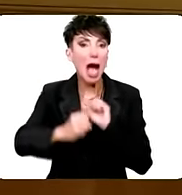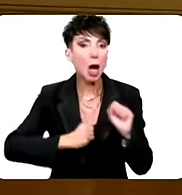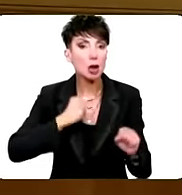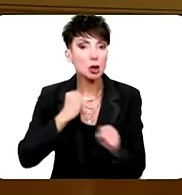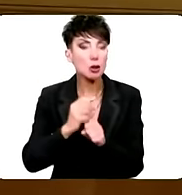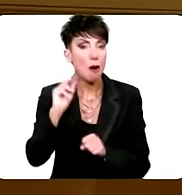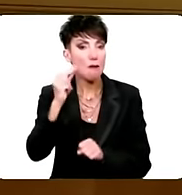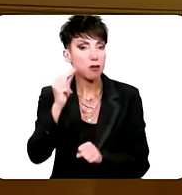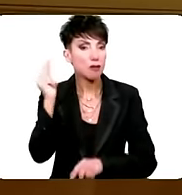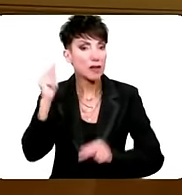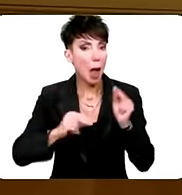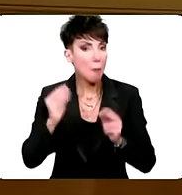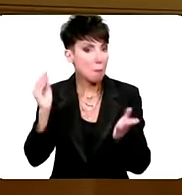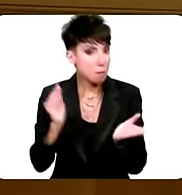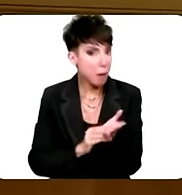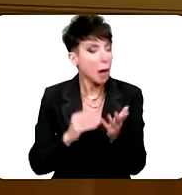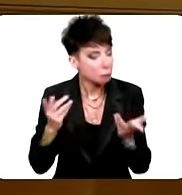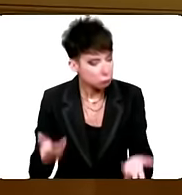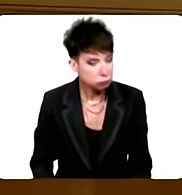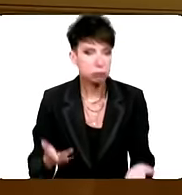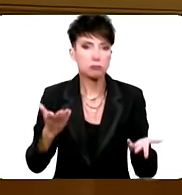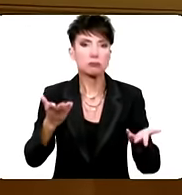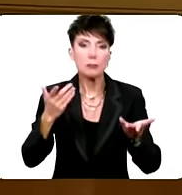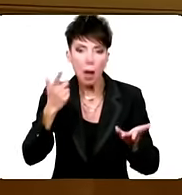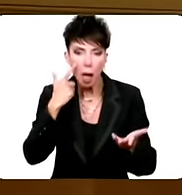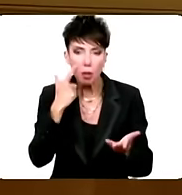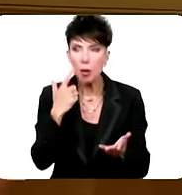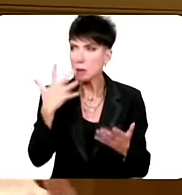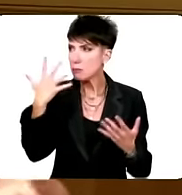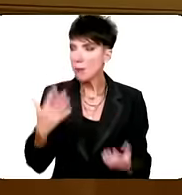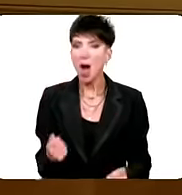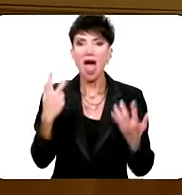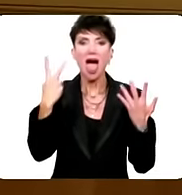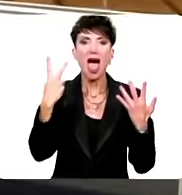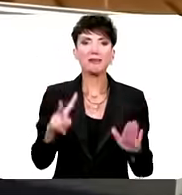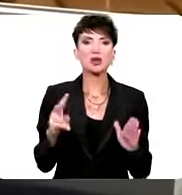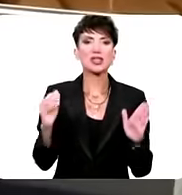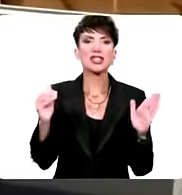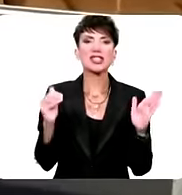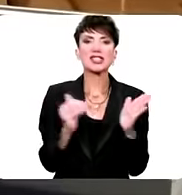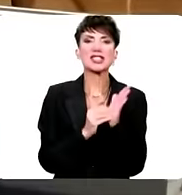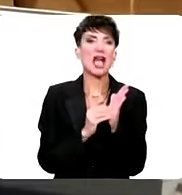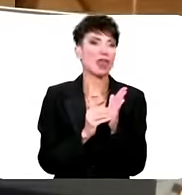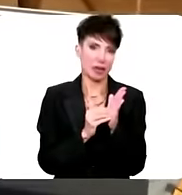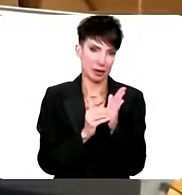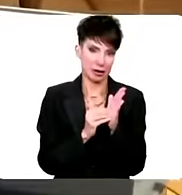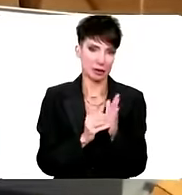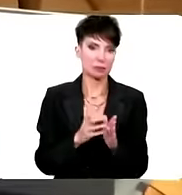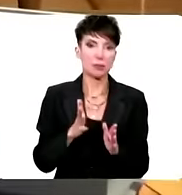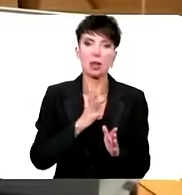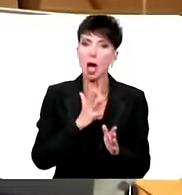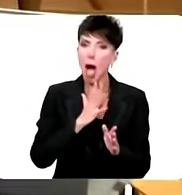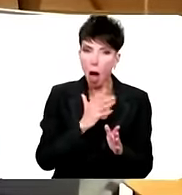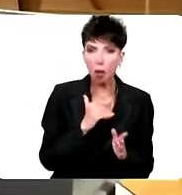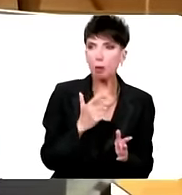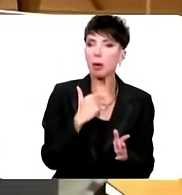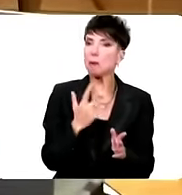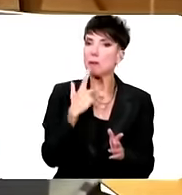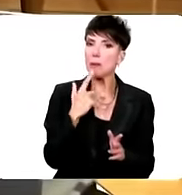εκλογές. Υπάρχουν 700.000 συμπολίτες μας, τουλάχιστον στην κάλπη, οι οποίοι τοποθετούνται σε κόμματα